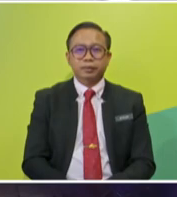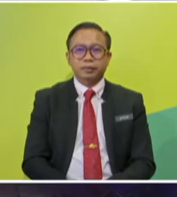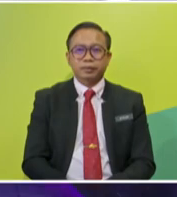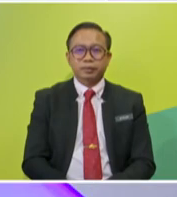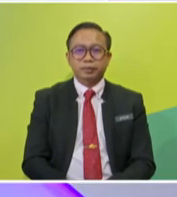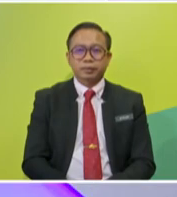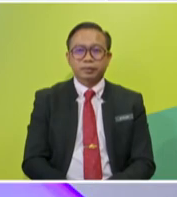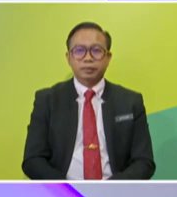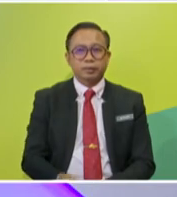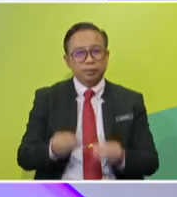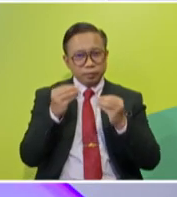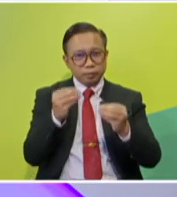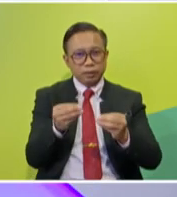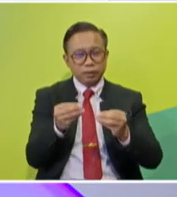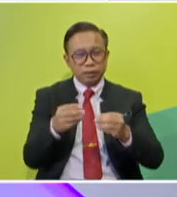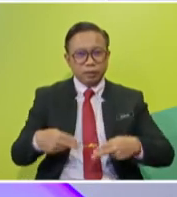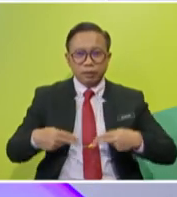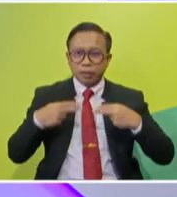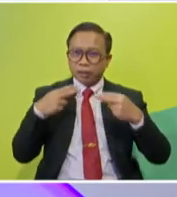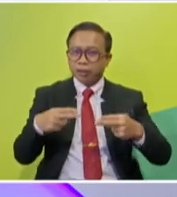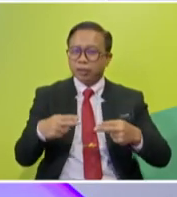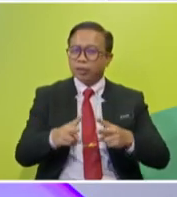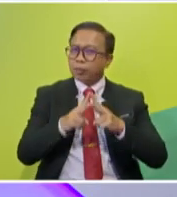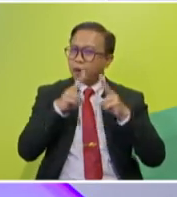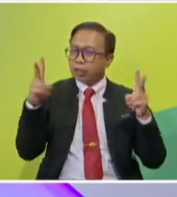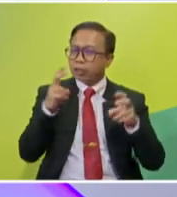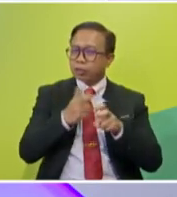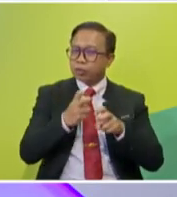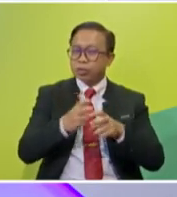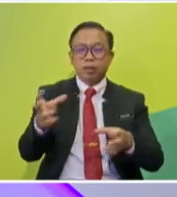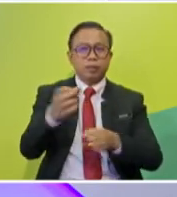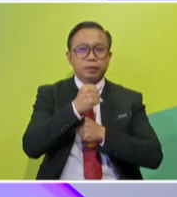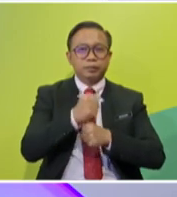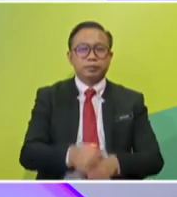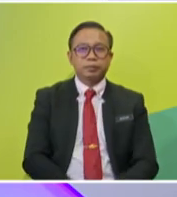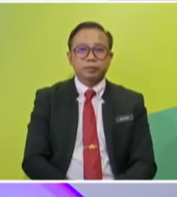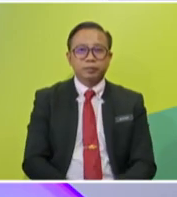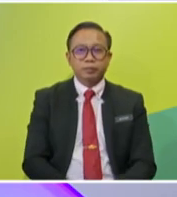Saya ndak bagi hadiah yang paling susah saya tidak dapat